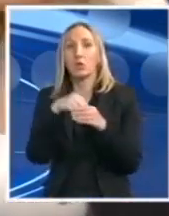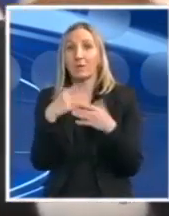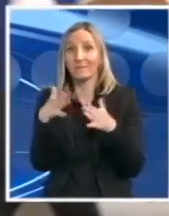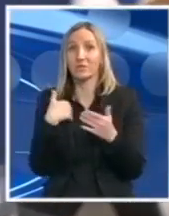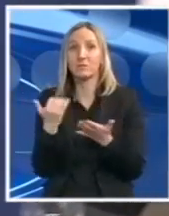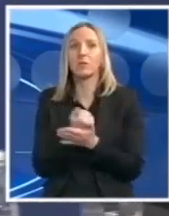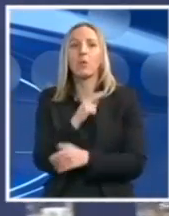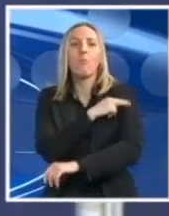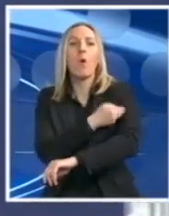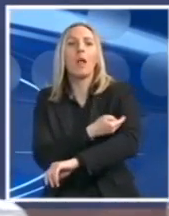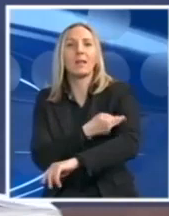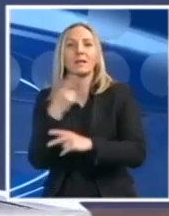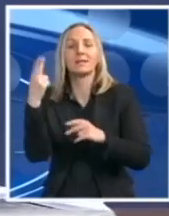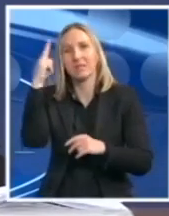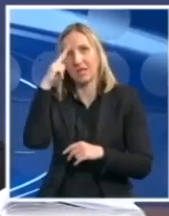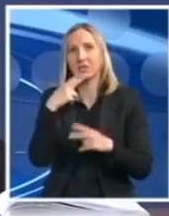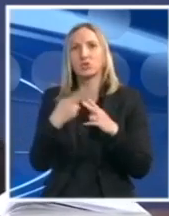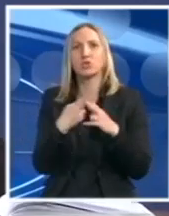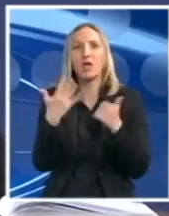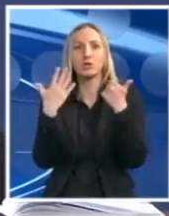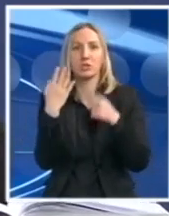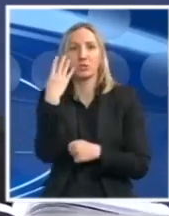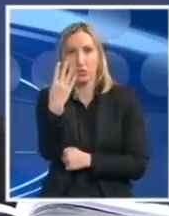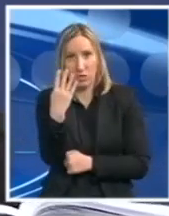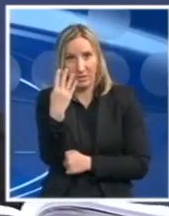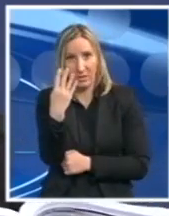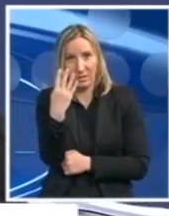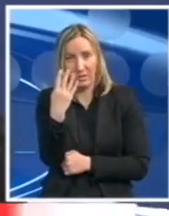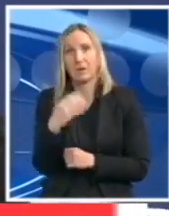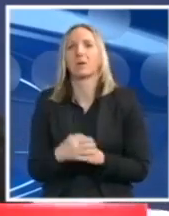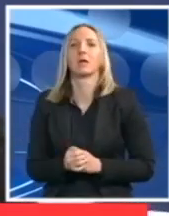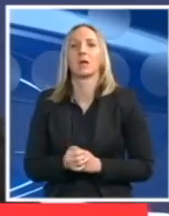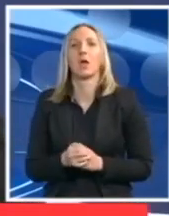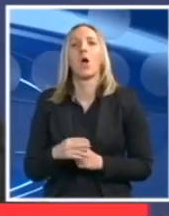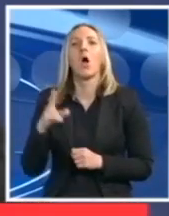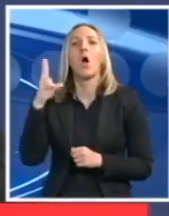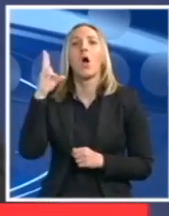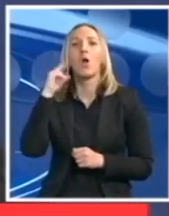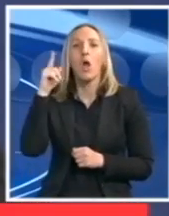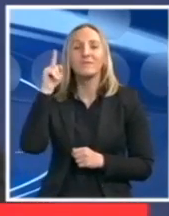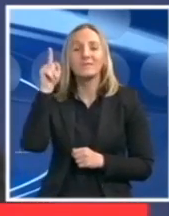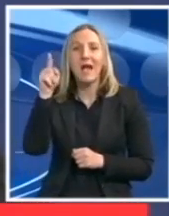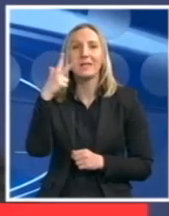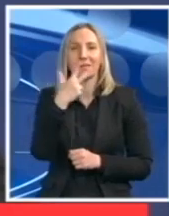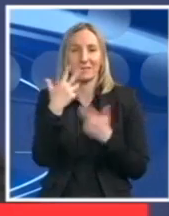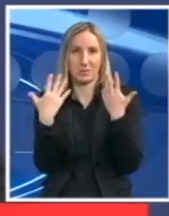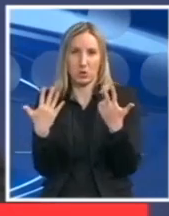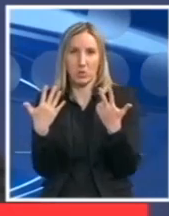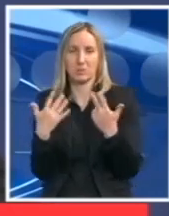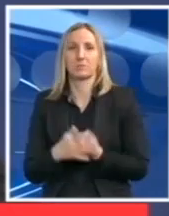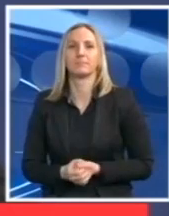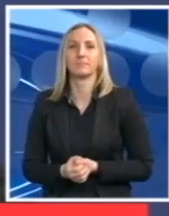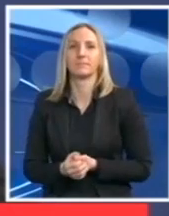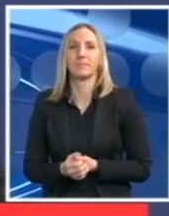u bolnici na Čajru 64 smeštena, u bolnici u Novom Sadu 38. To su najnoviji podaci.